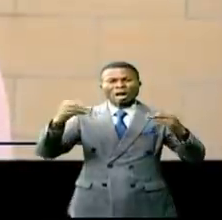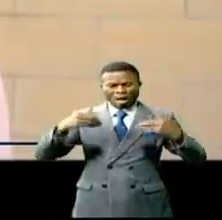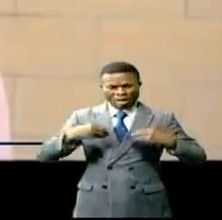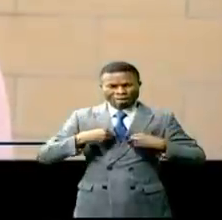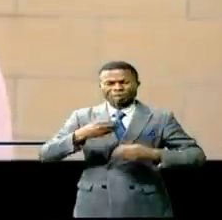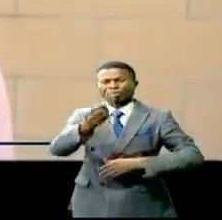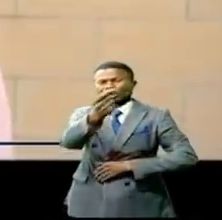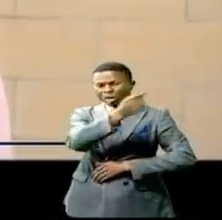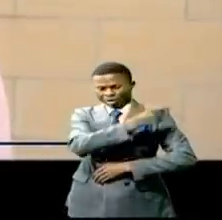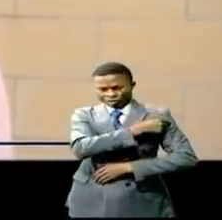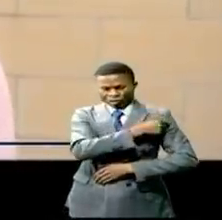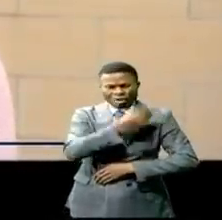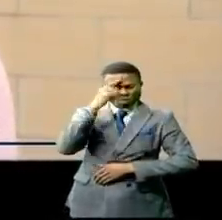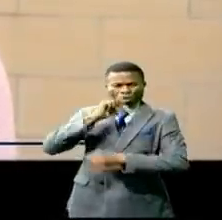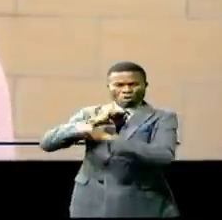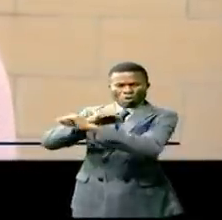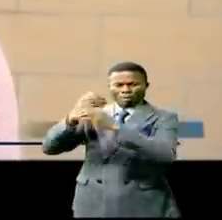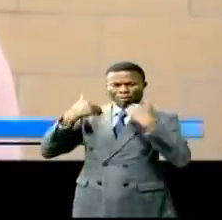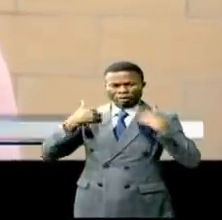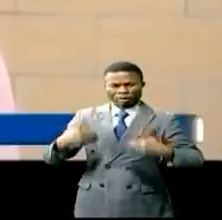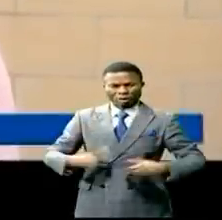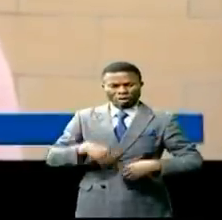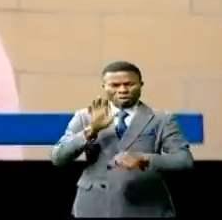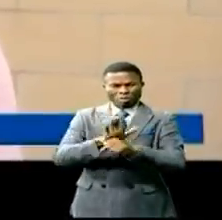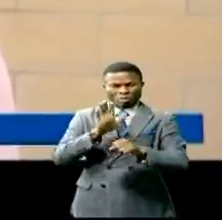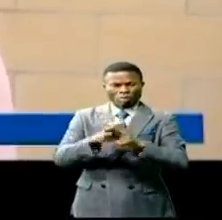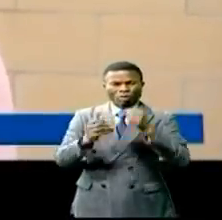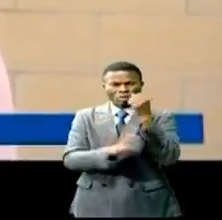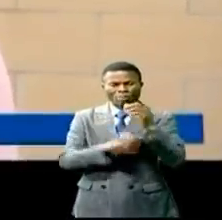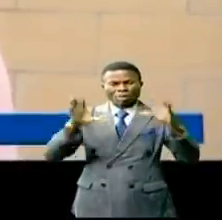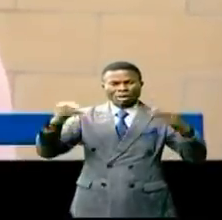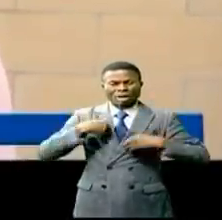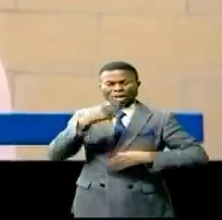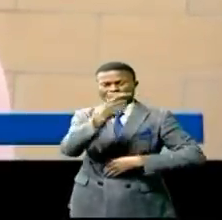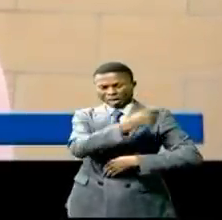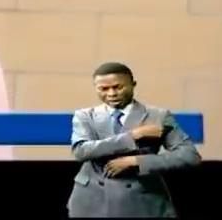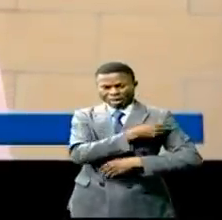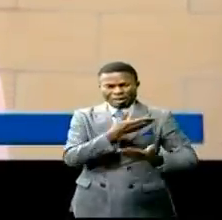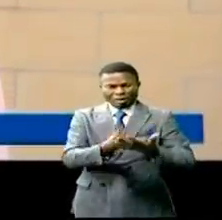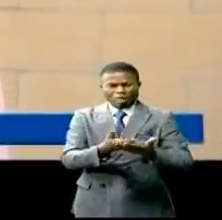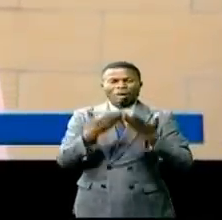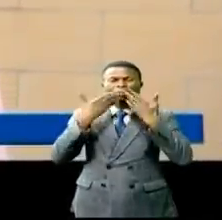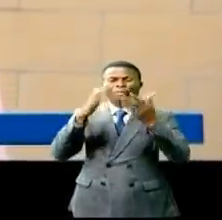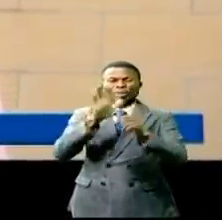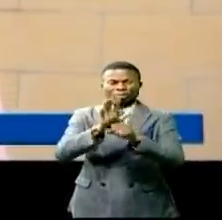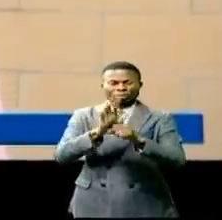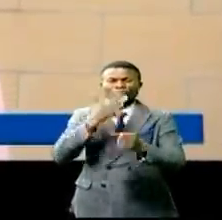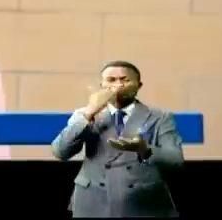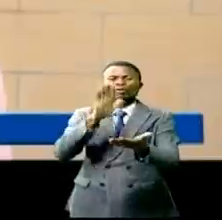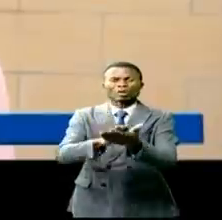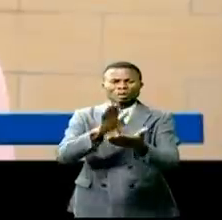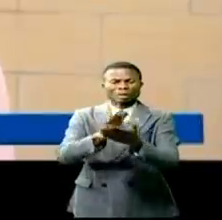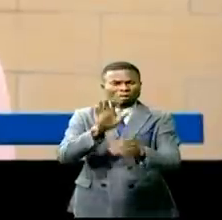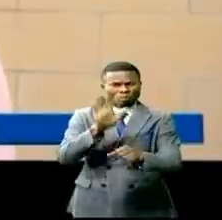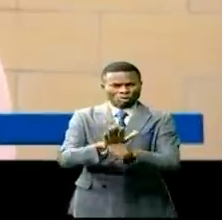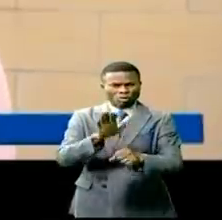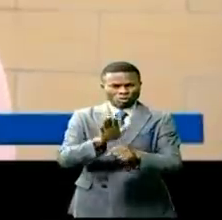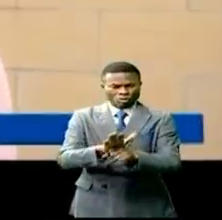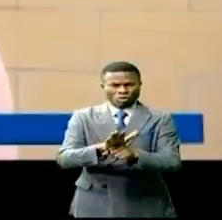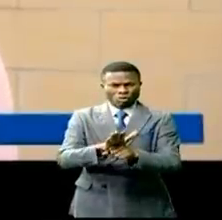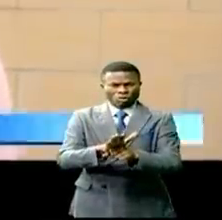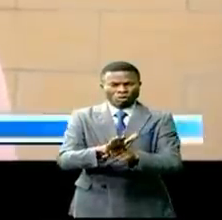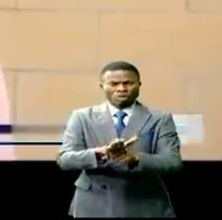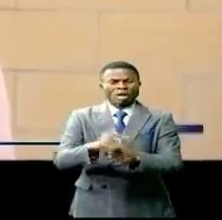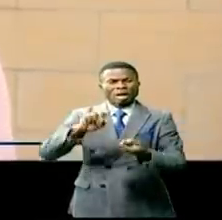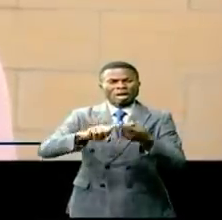comme moyen de prévention une grande partie se font vacciner et pour ça nous remercions et nous félicitons énormément les nos